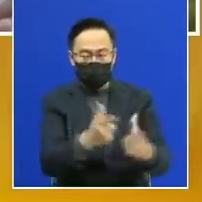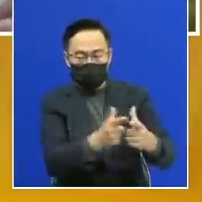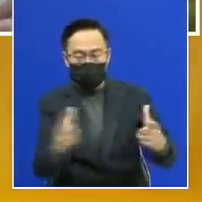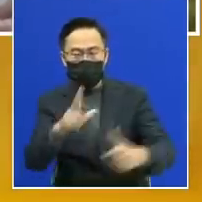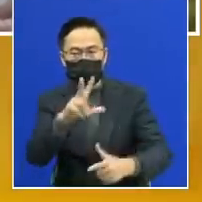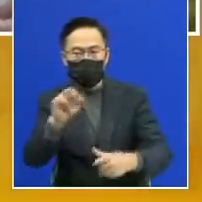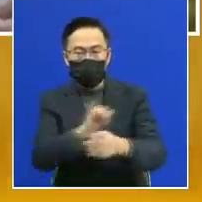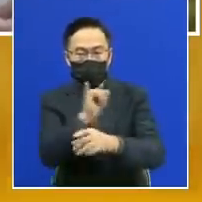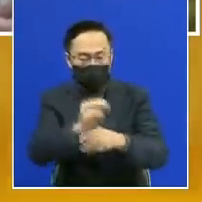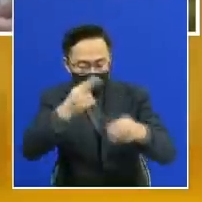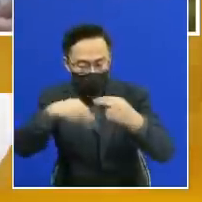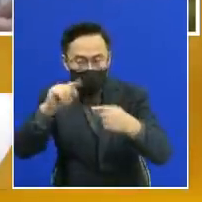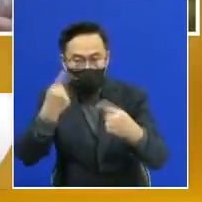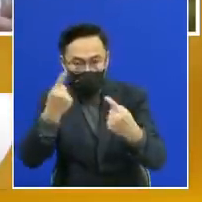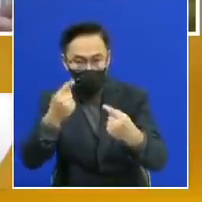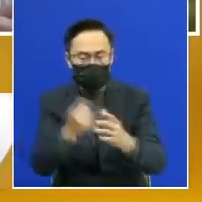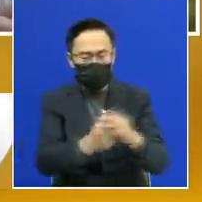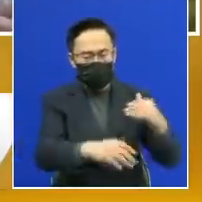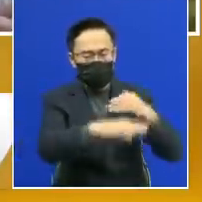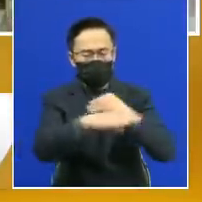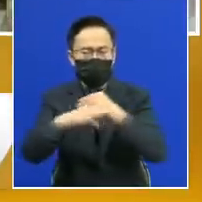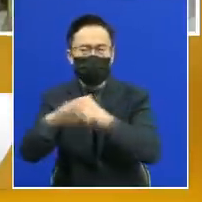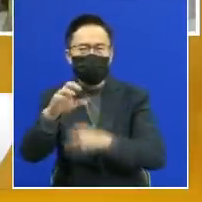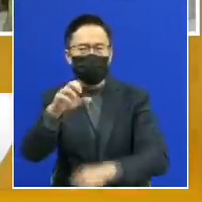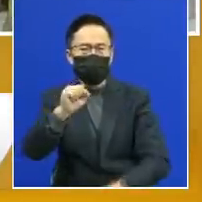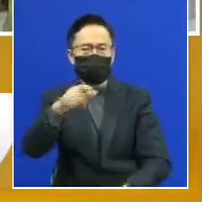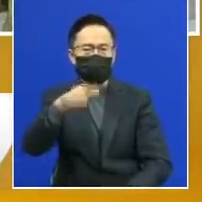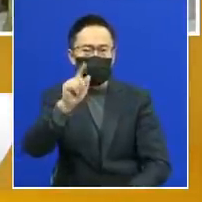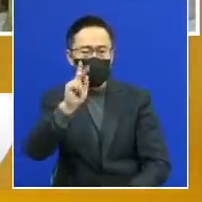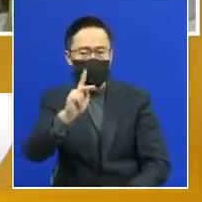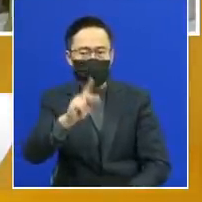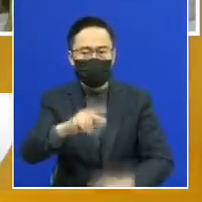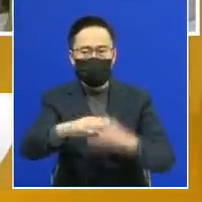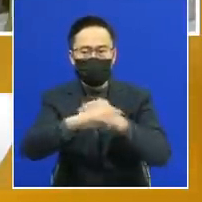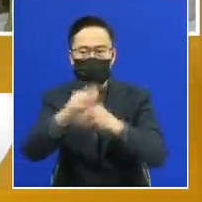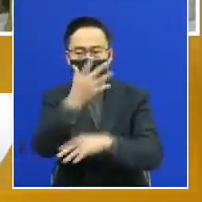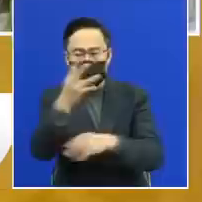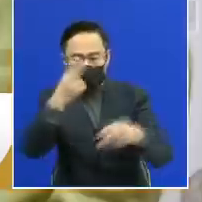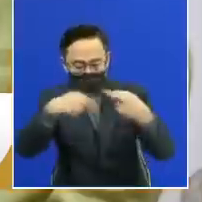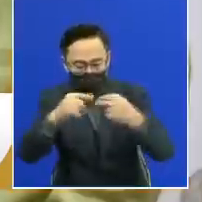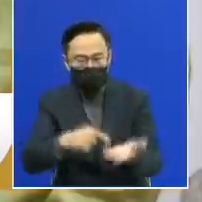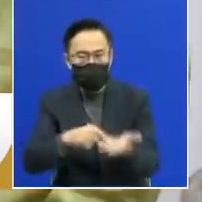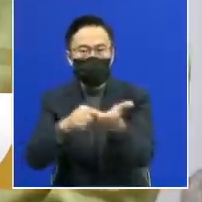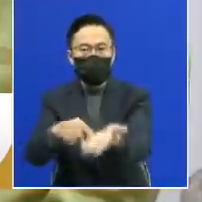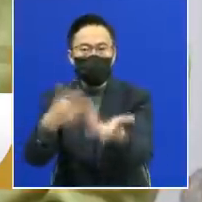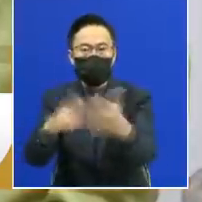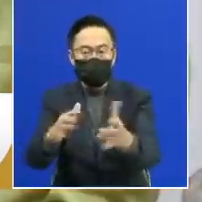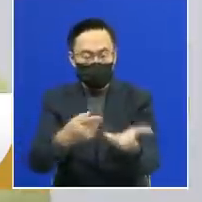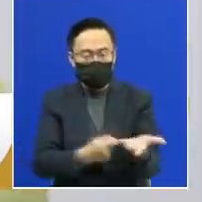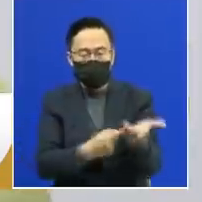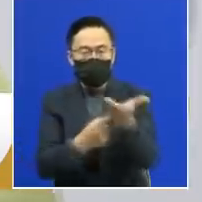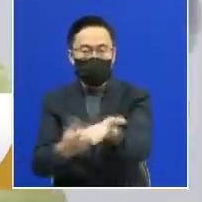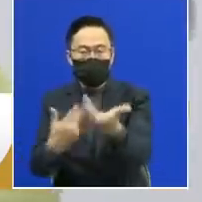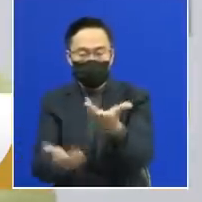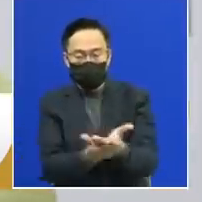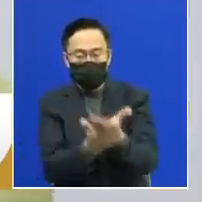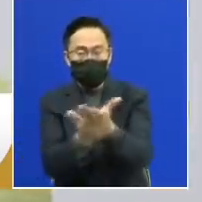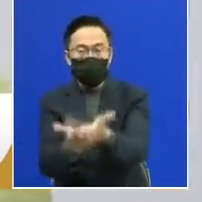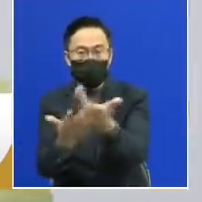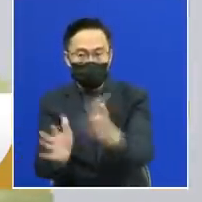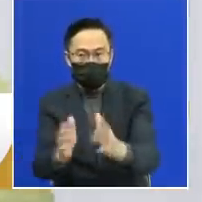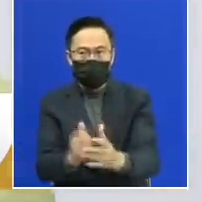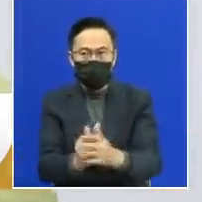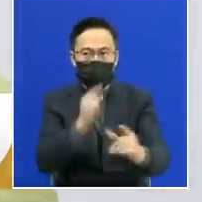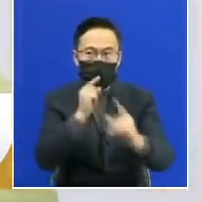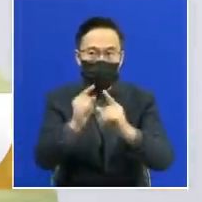ร่ในบริเวณรอยต่อเขตสปก.กับเขตป่าวันนี้นะไปยื่นแล้วก็ได้มีการพูดคุยนะโดยที่คุ